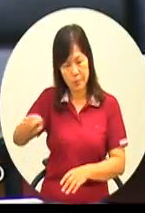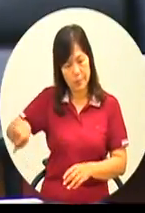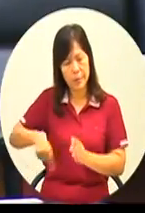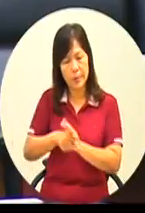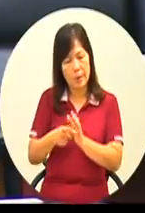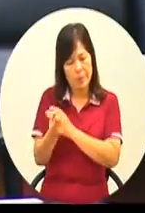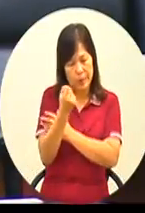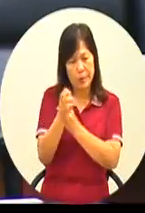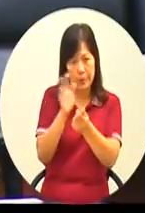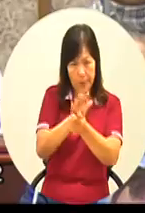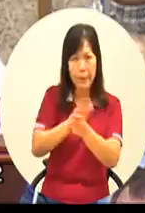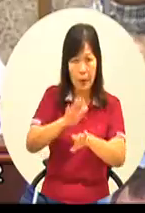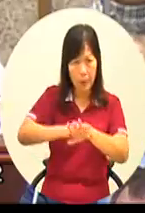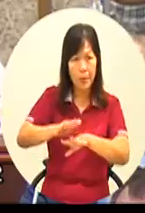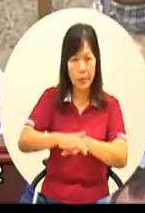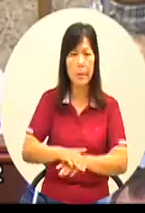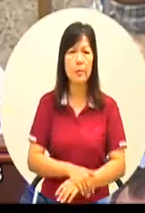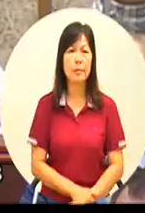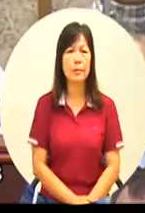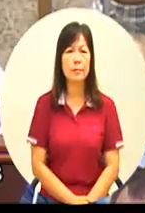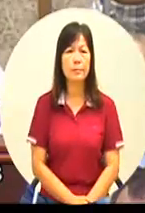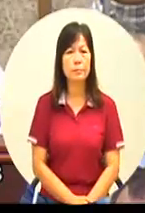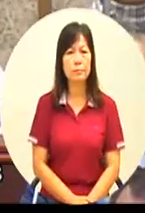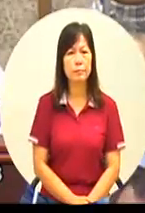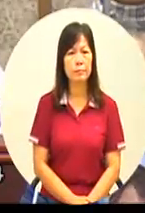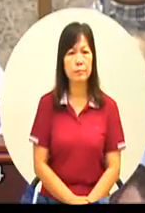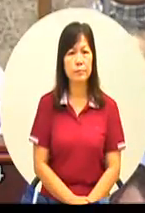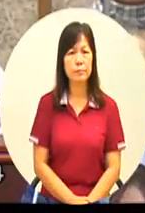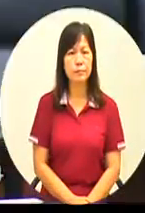我们会尽量协助看看。